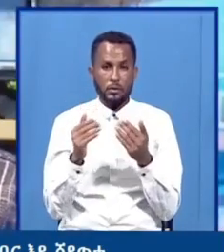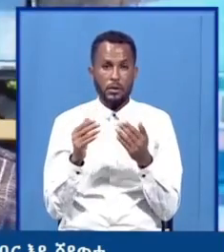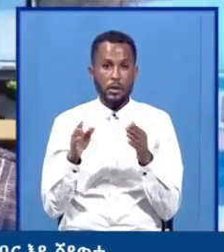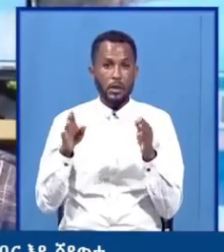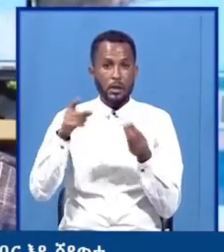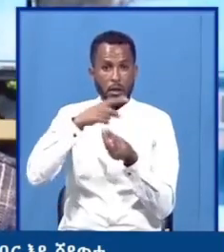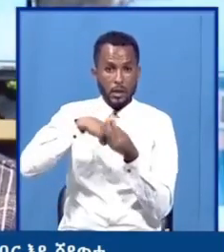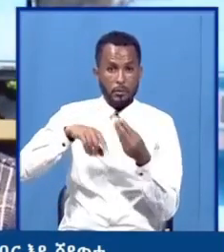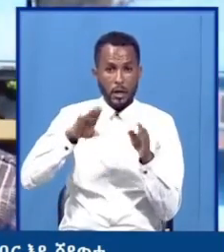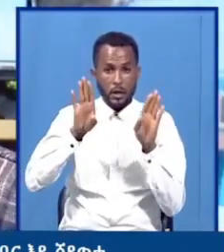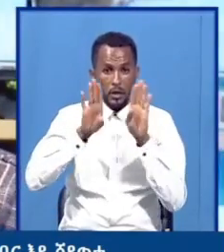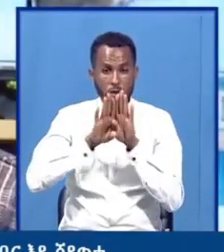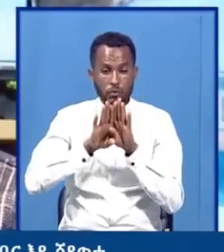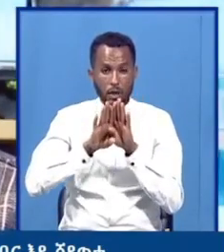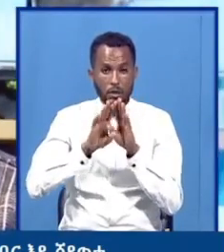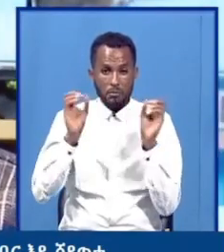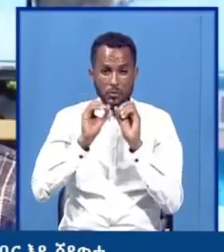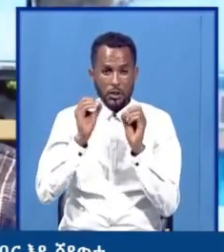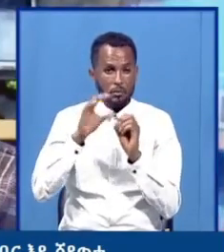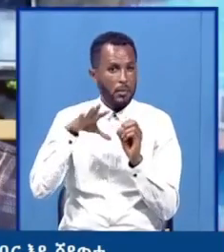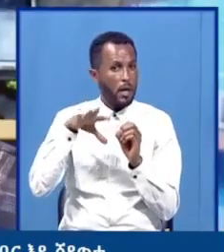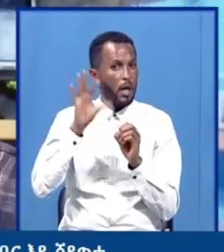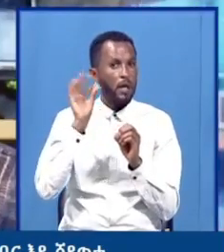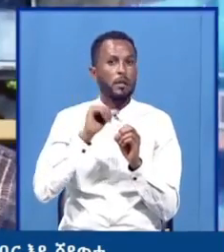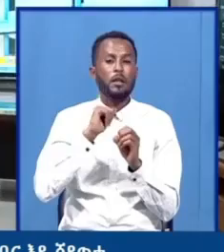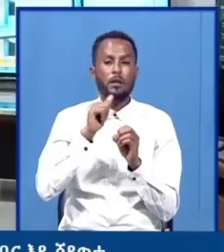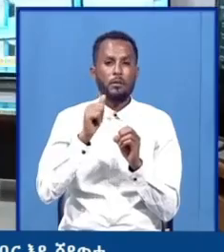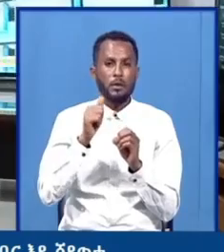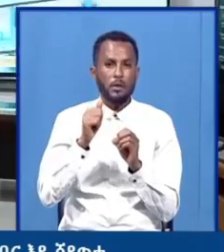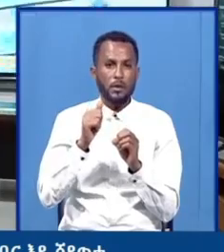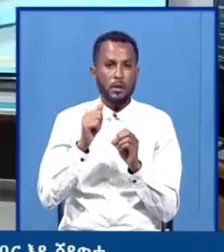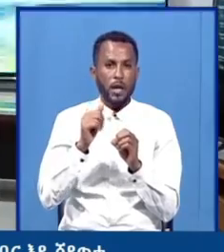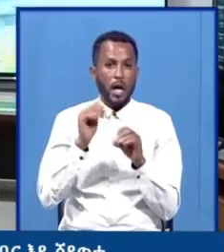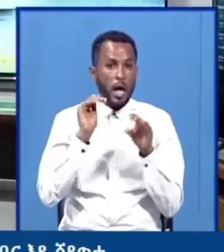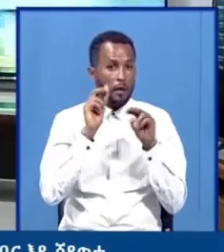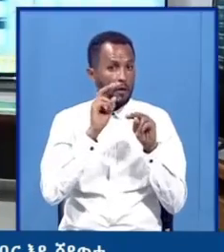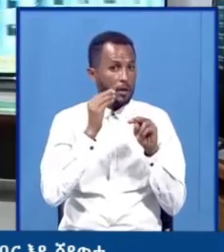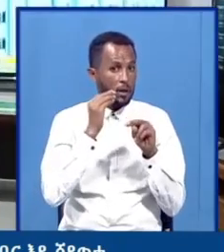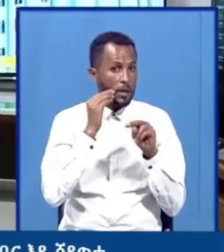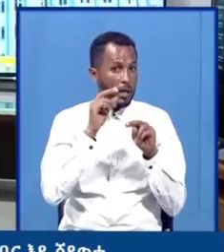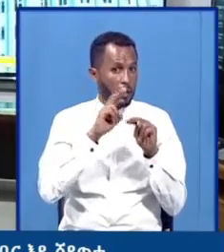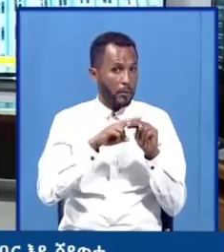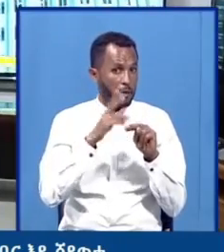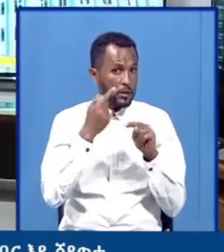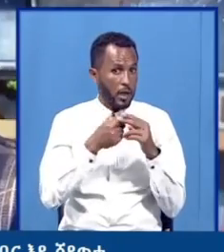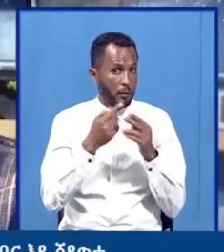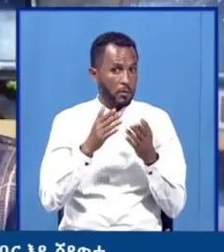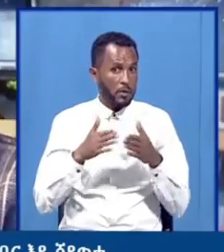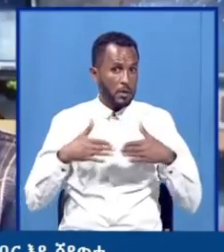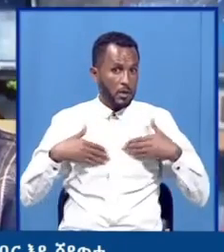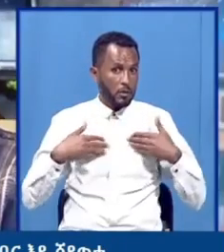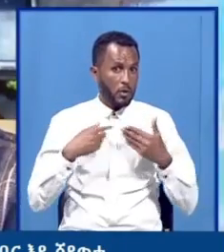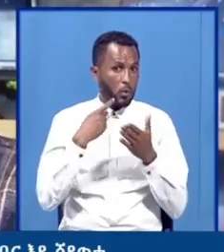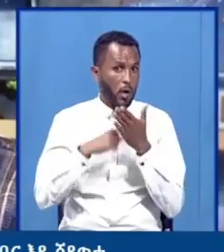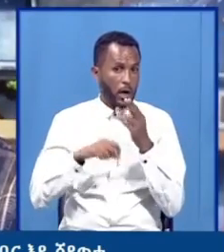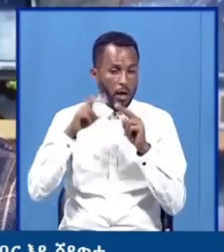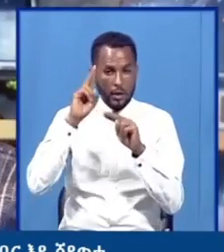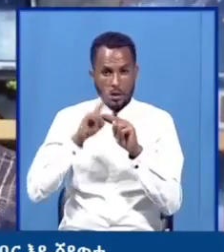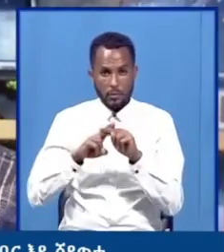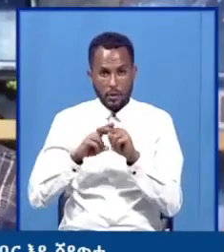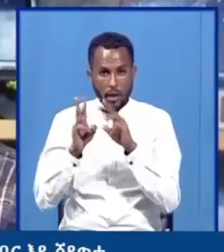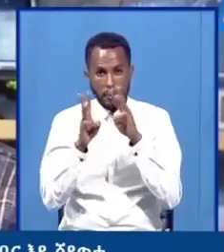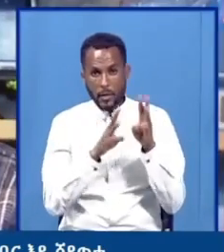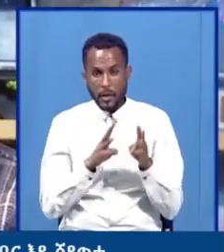خزي جراش التسعانو اللو نيرو تانو استور للاوا ينل شوة تانيران السن للا بتادس لولم واقع يتمنو الخا من قد